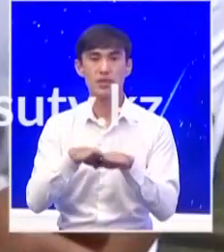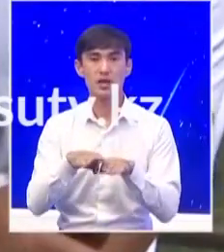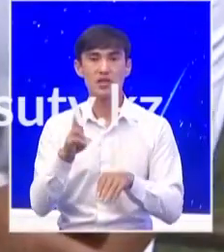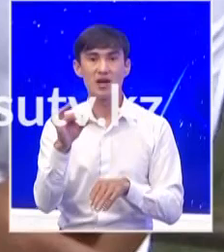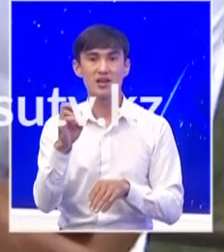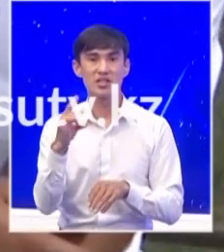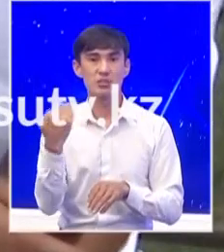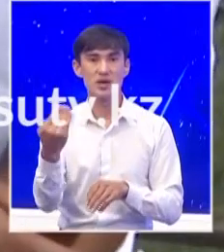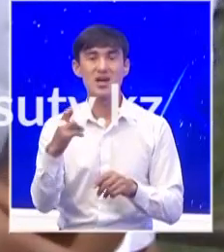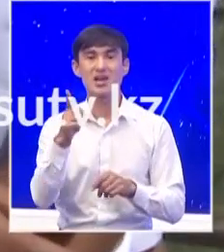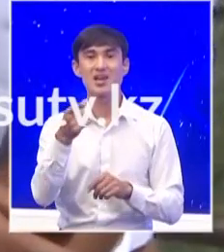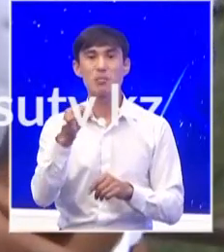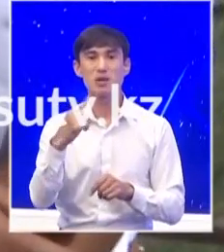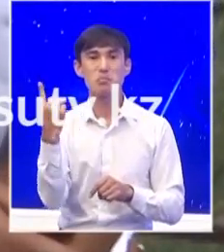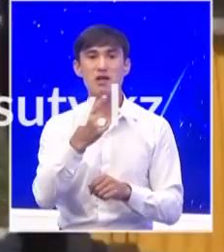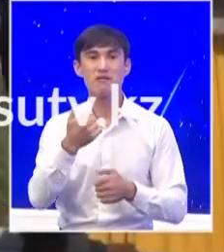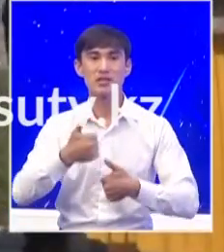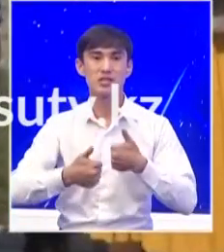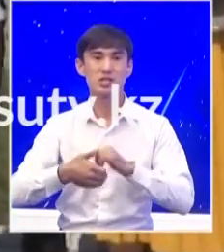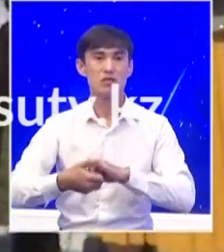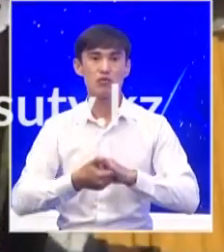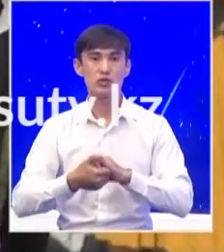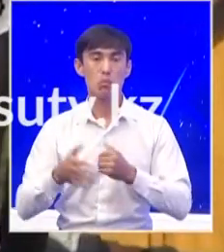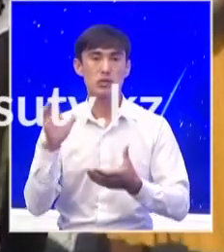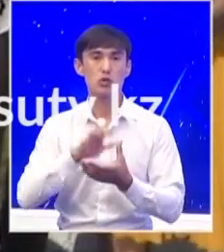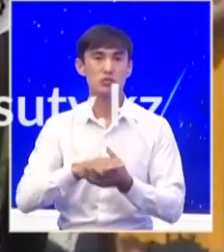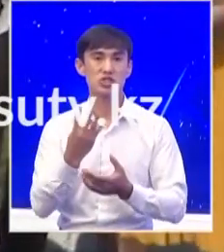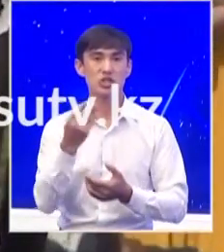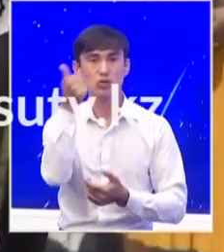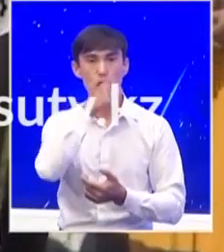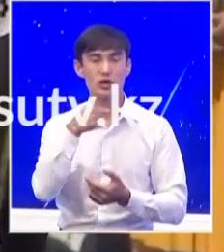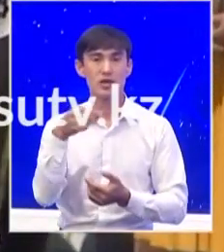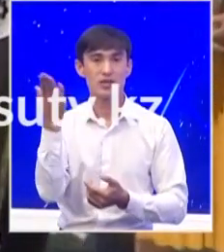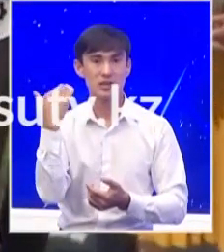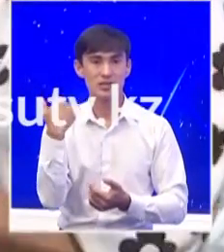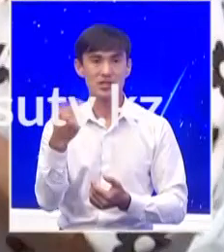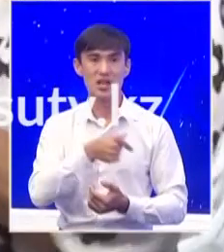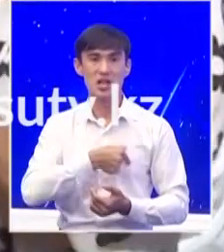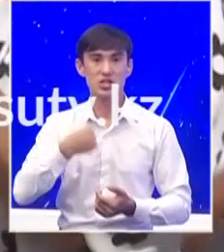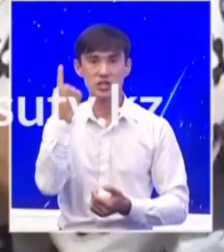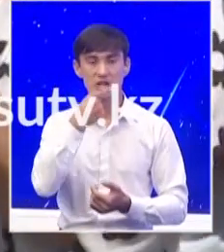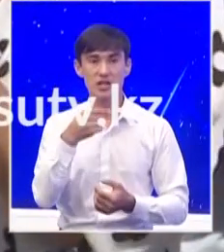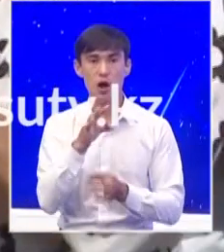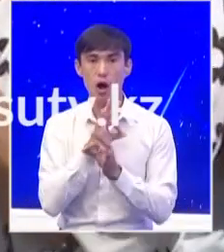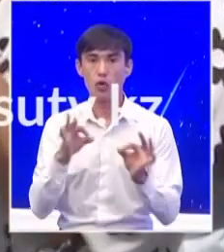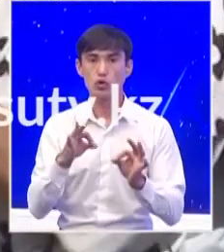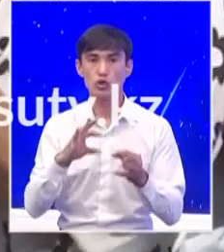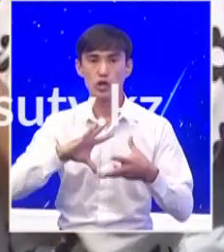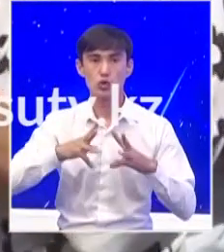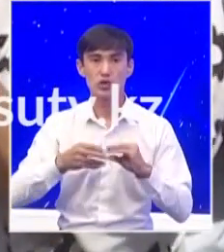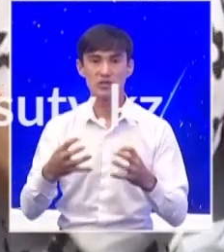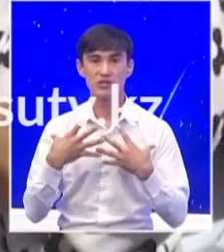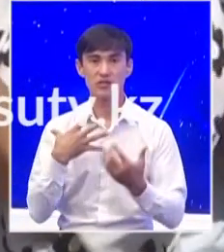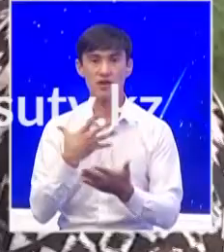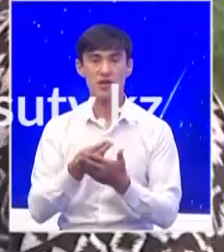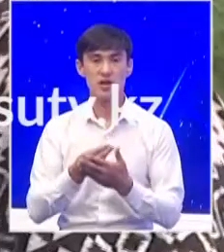– это первое единоборство, с которым он познакомился 4 года назад. Как отмечает его личный тренер, хороших результатов в своей спортивной